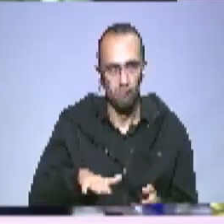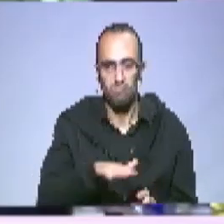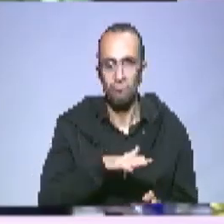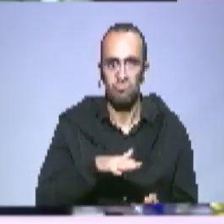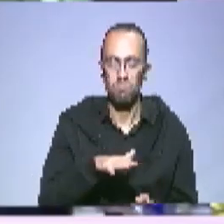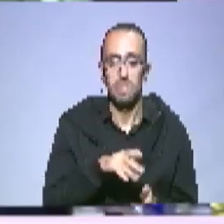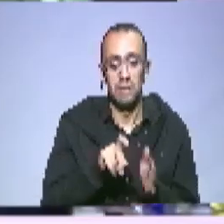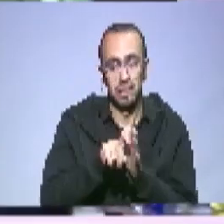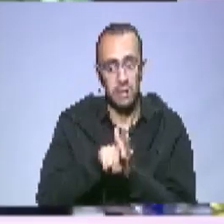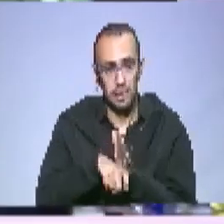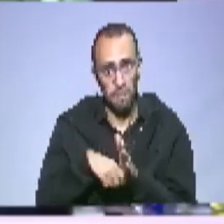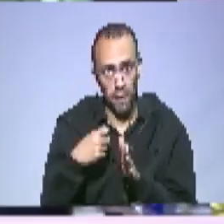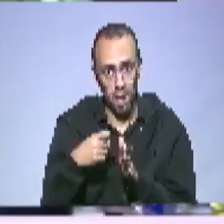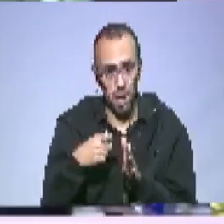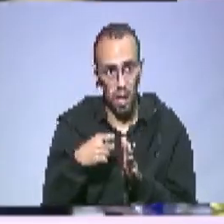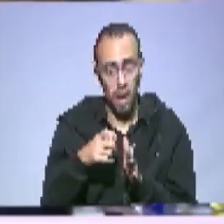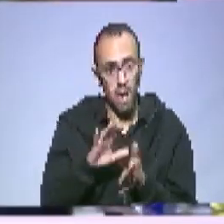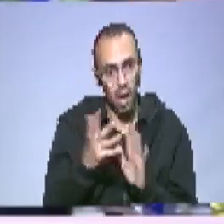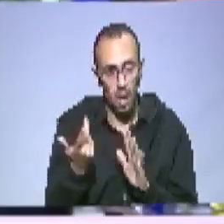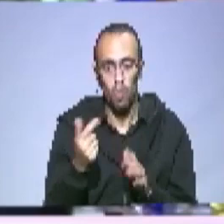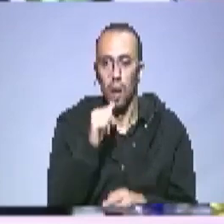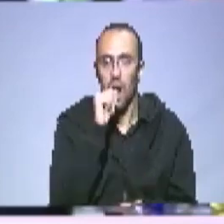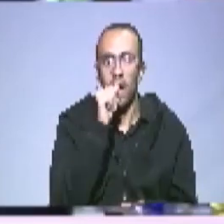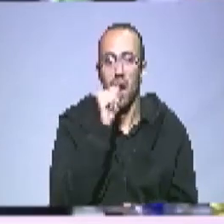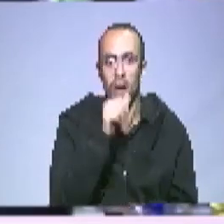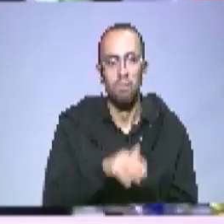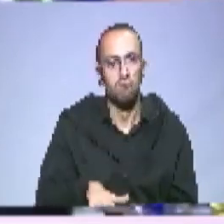سمنة ودقيق في اللي هو أو طحينة.